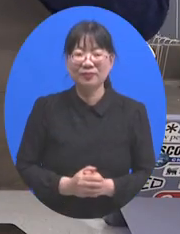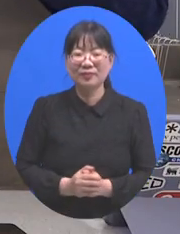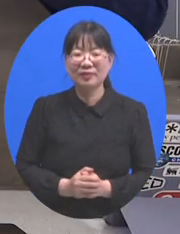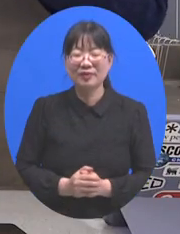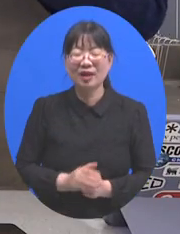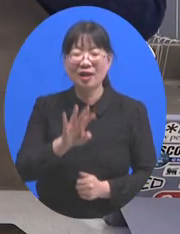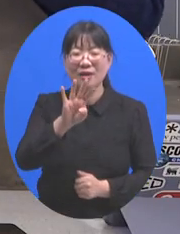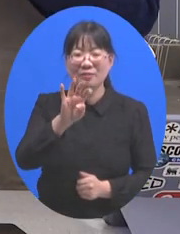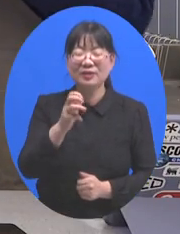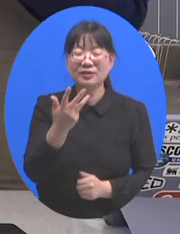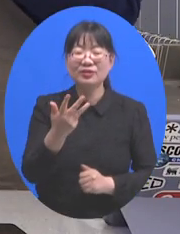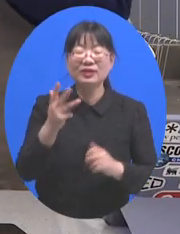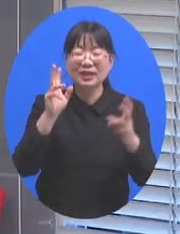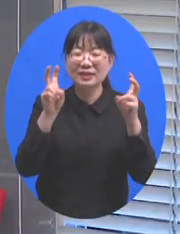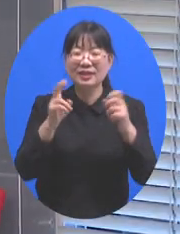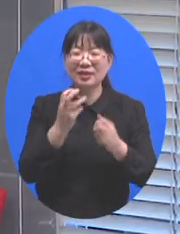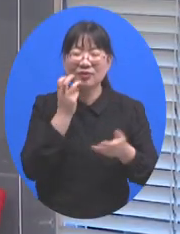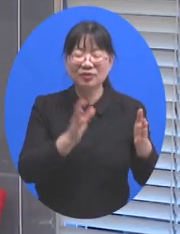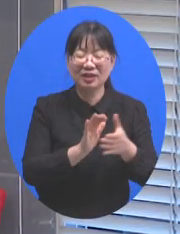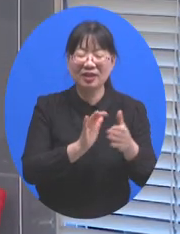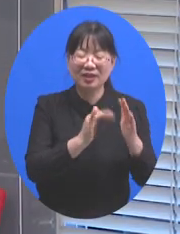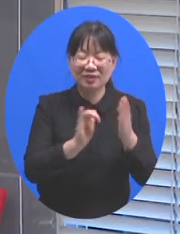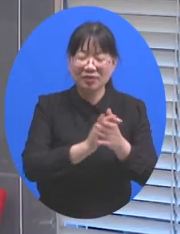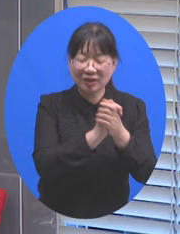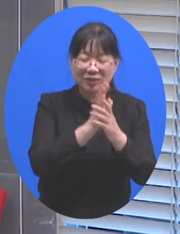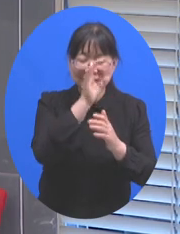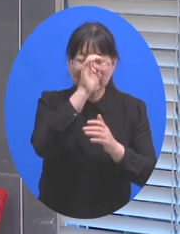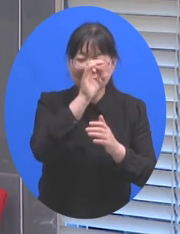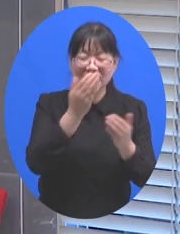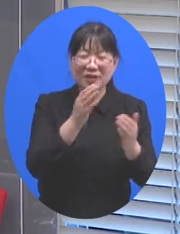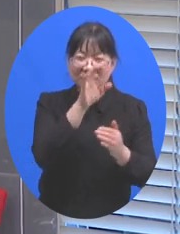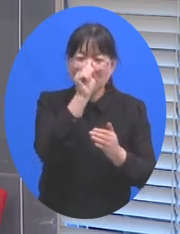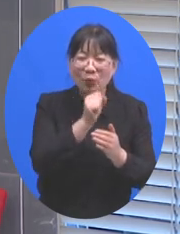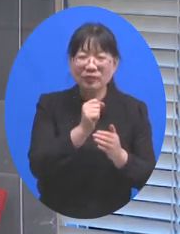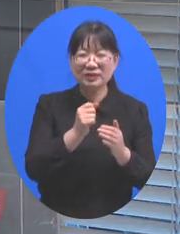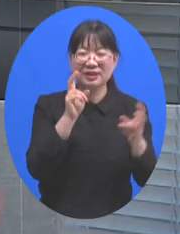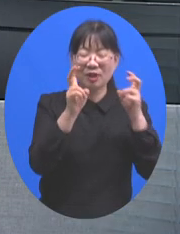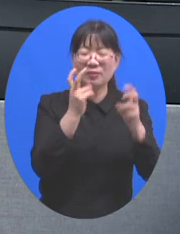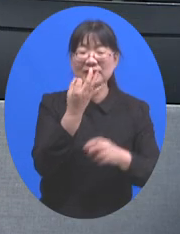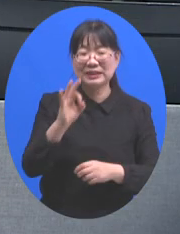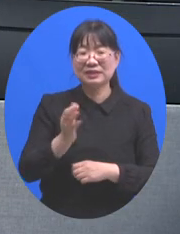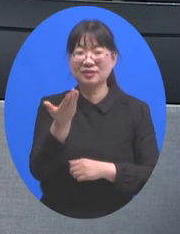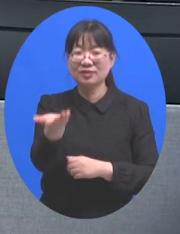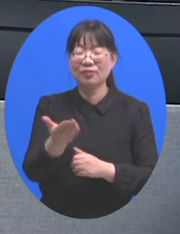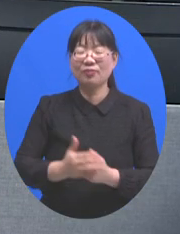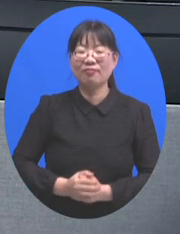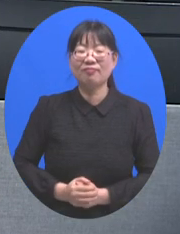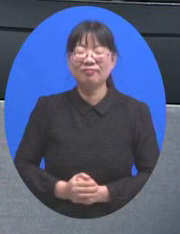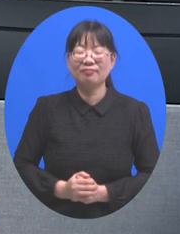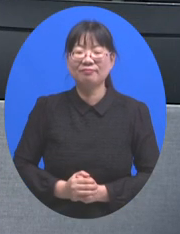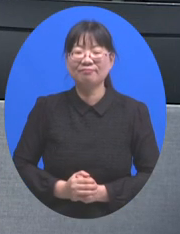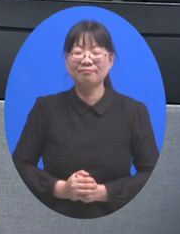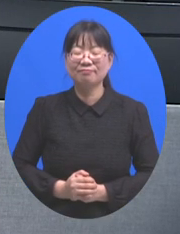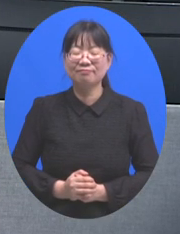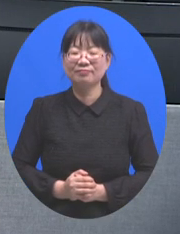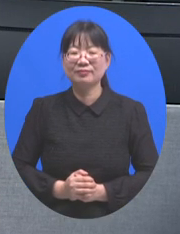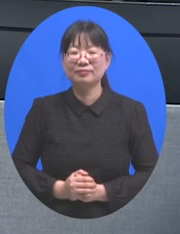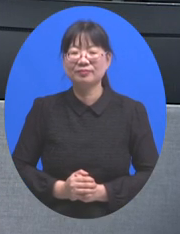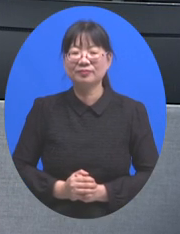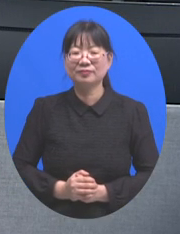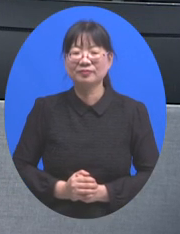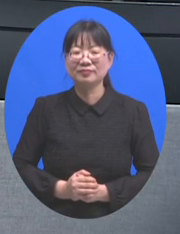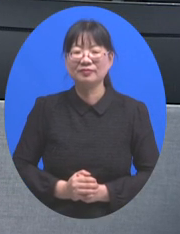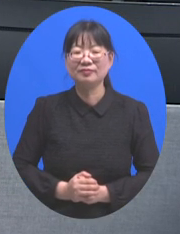도내 48개사가 경기 가족 친화 일하기 좋은 기업으로 인증을 받았습니다. 경기주TV 최창순입니다.